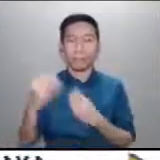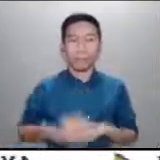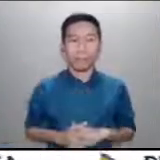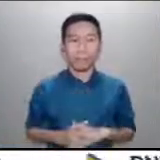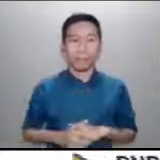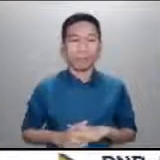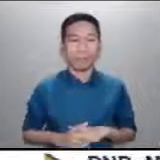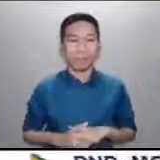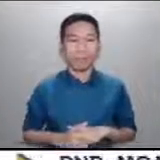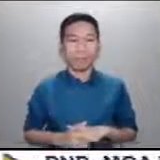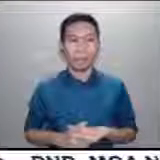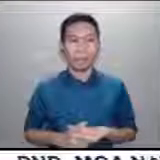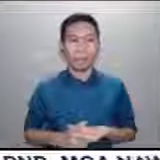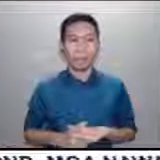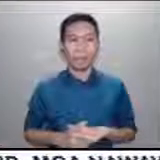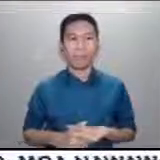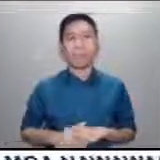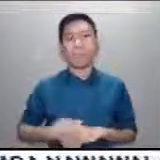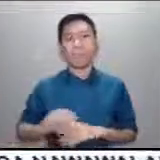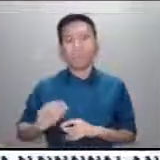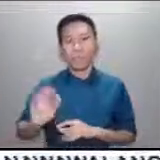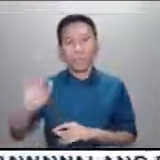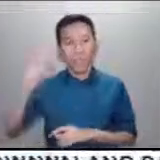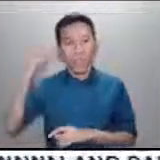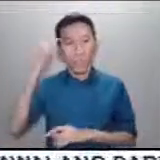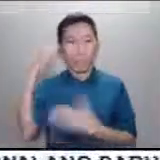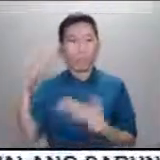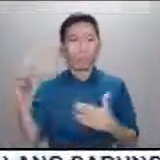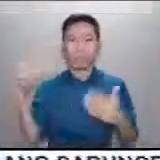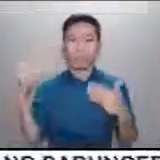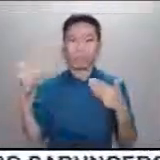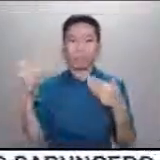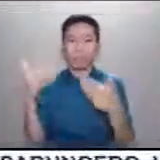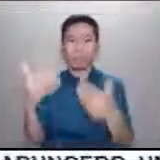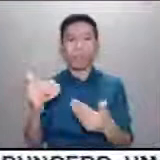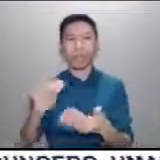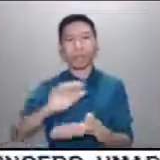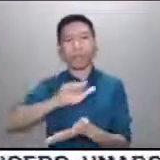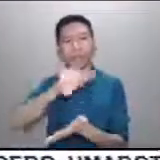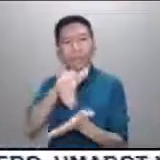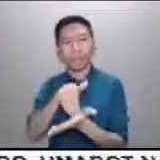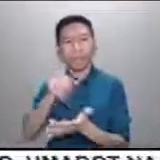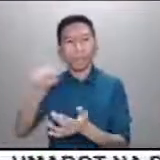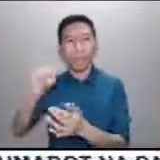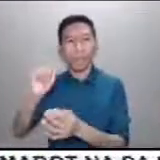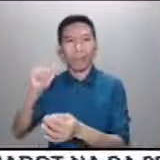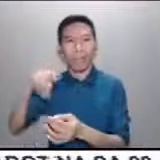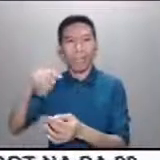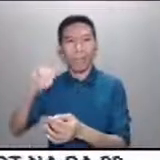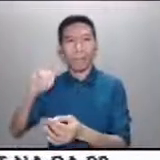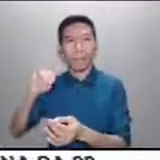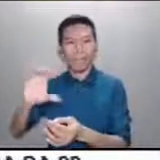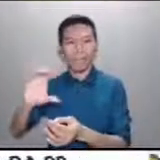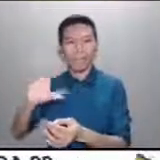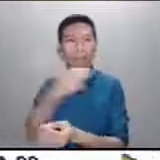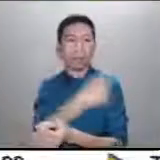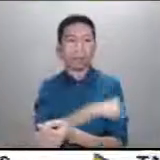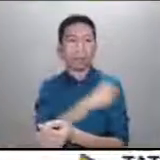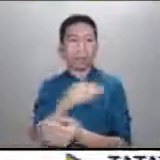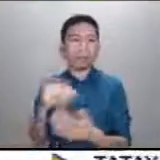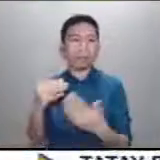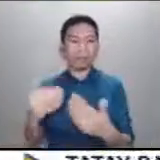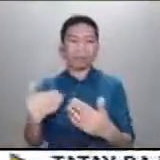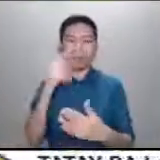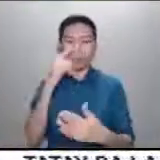Sinimulan na ng pamahalaan sa pamamagitan ng Amay Pakpak Medical Center o APMC ang pagbabakuna ng mga kabataang may edad 5